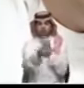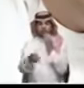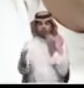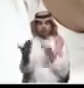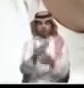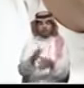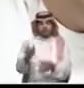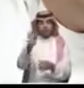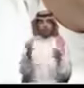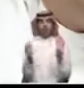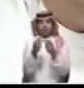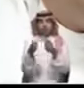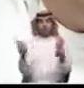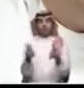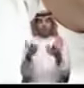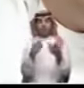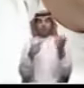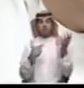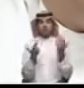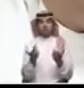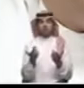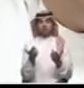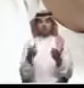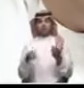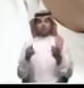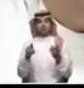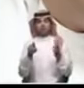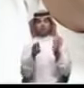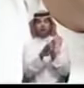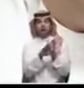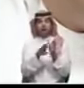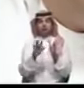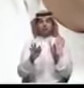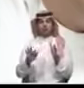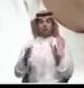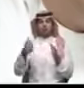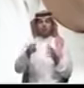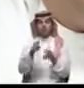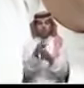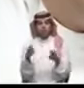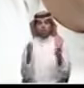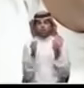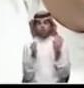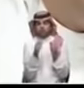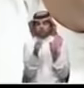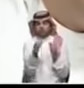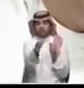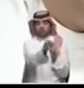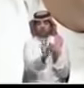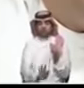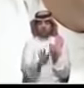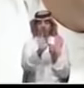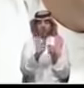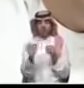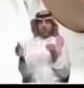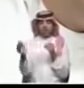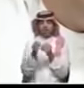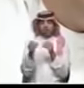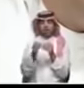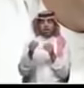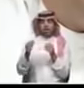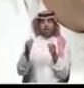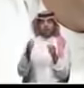المملكة هي أولى المناطق التي تتأثر بالموجات الباردة التي تؤثر على المناطق والدول المجاورة، ومن الطبيعي أن